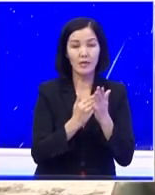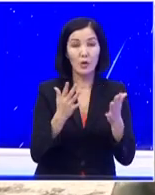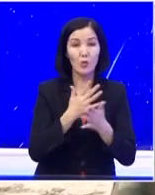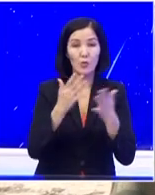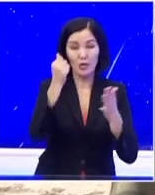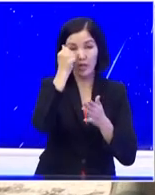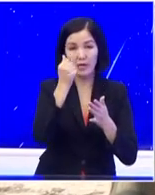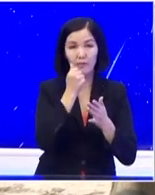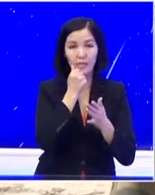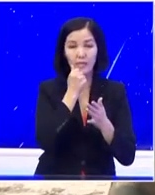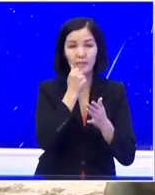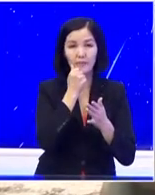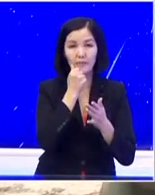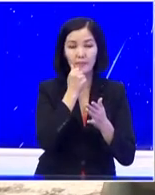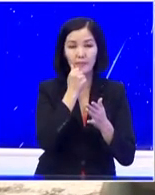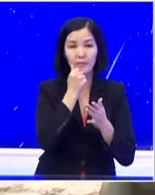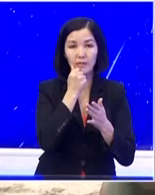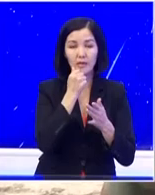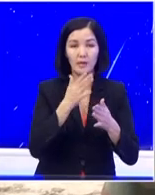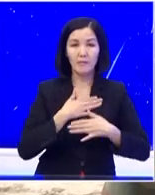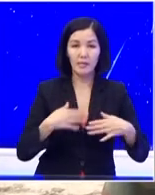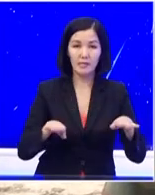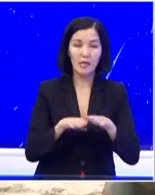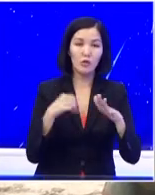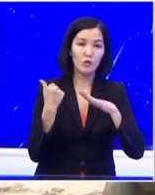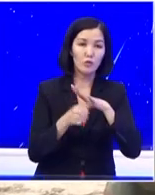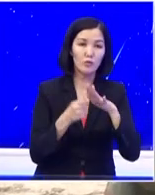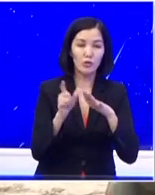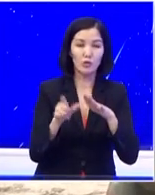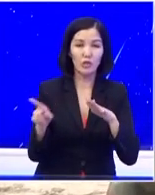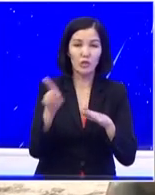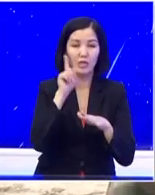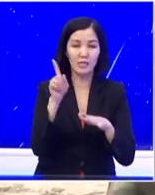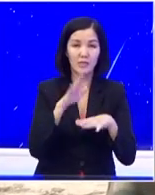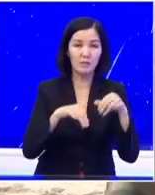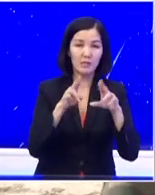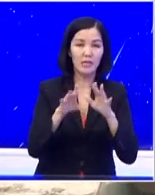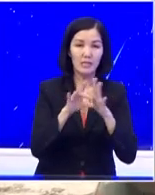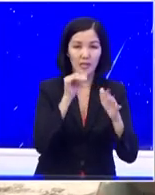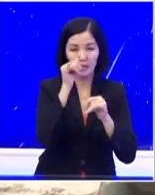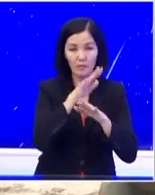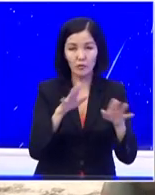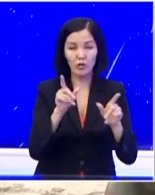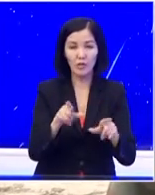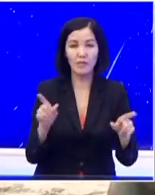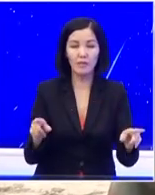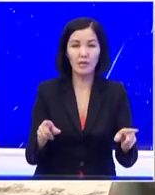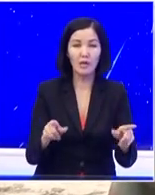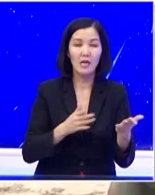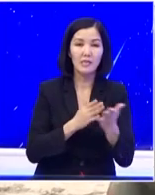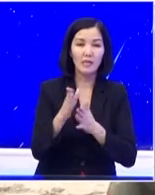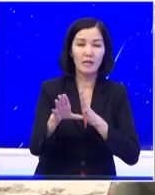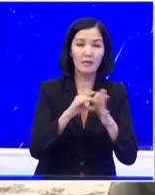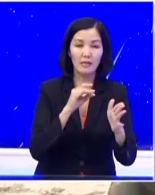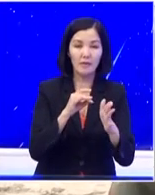көптеген алғысымызды айтамыз. Осындай мен сияқты жұмыссыз жүрген, маман таңдаймай жүрген азаматтар жаңағы сала таңдап,